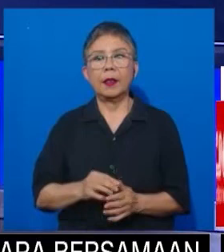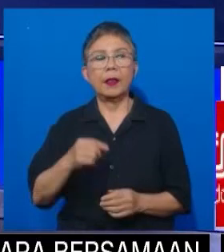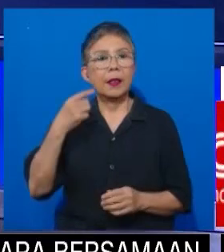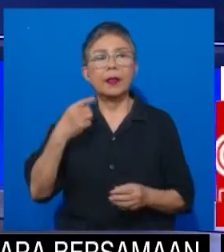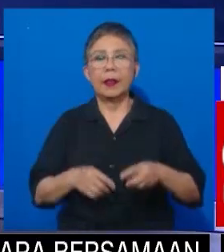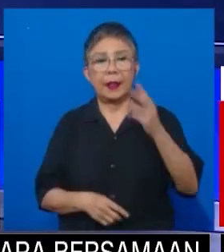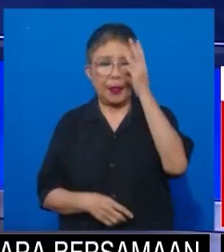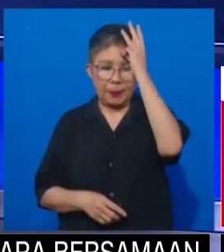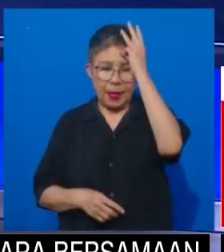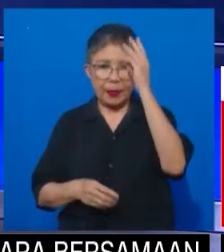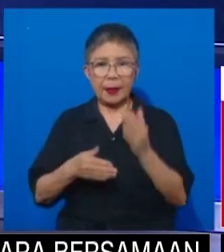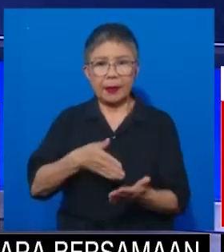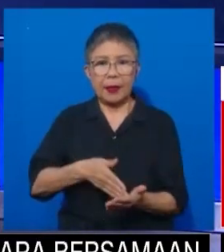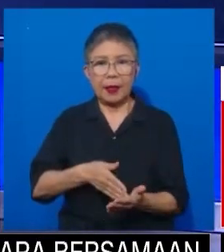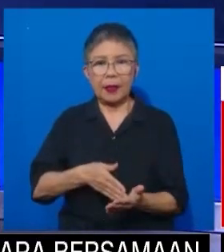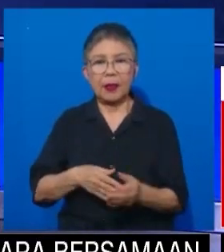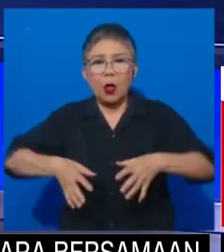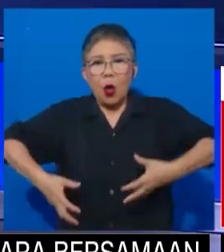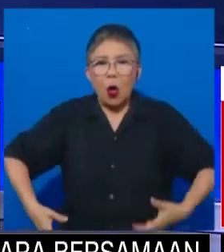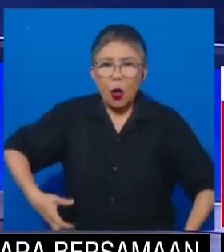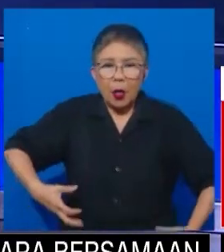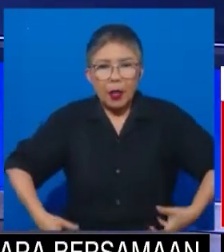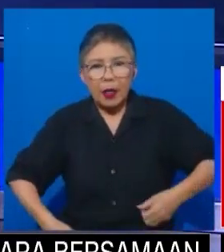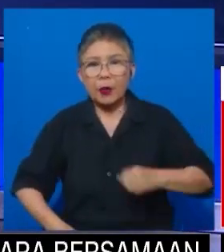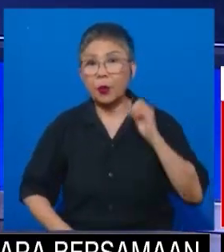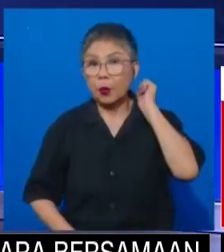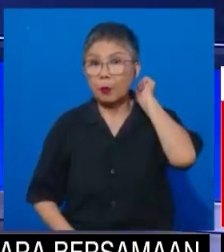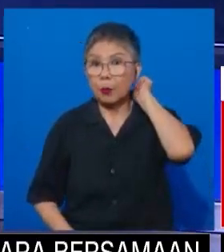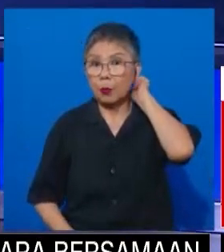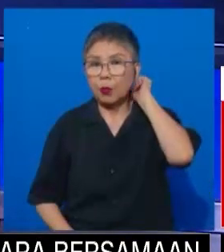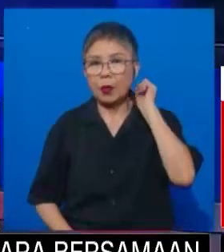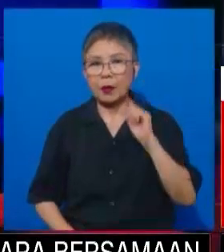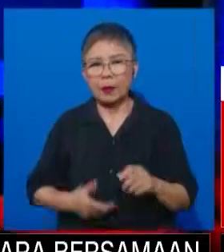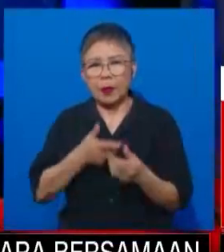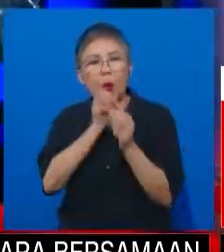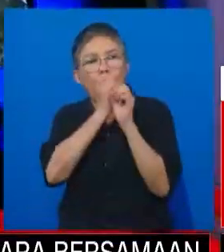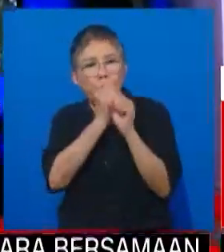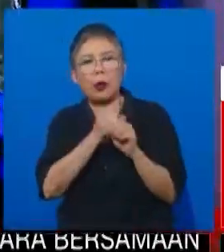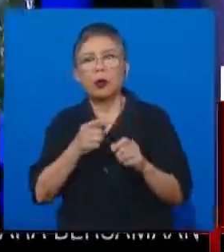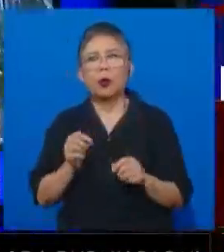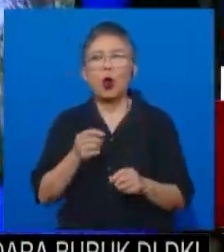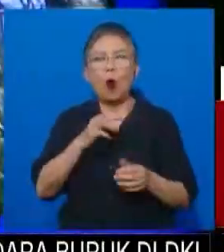Kalimantan Tengah. Orang utan betina ini dilumpuhkan sementara menggunakan obat bius.